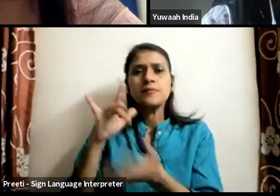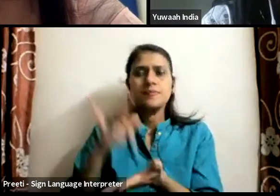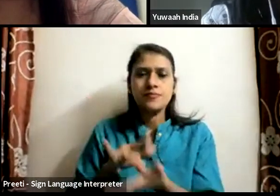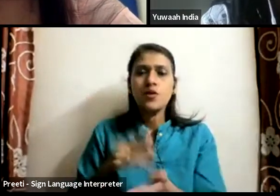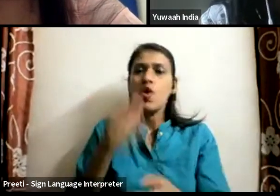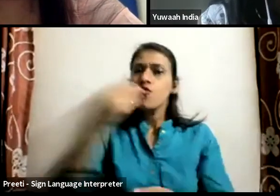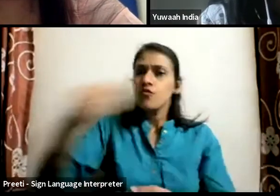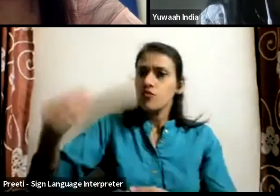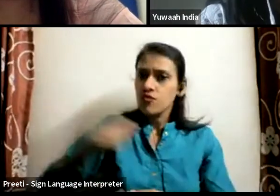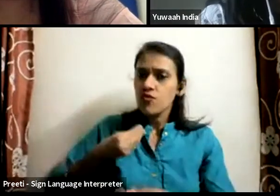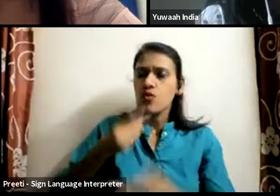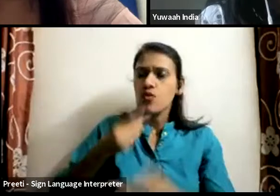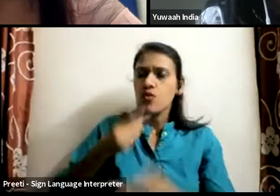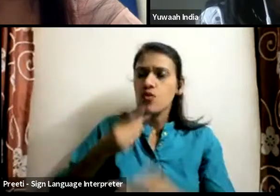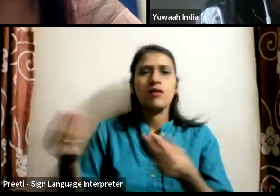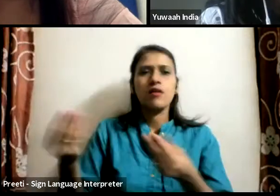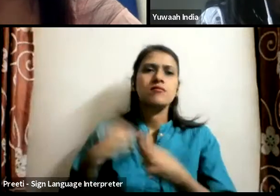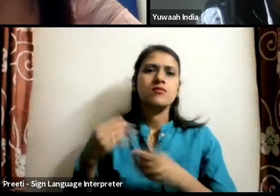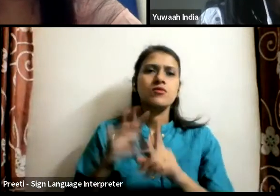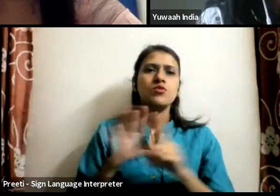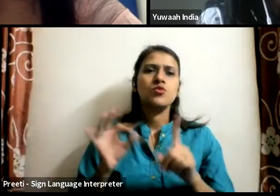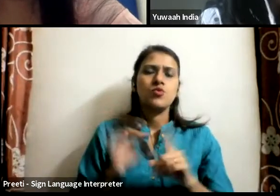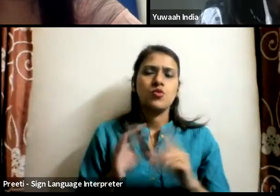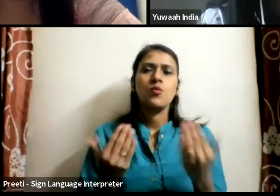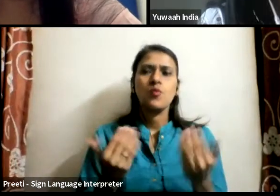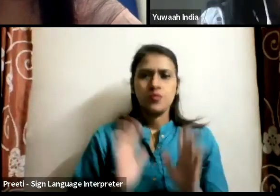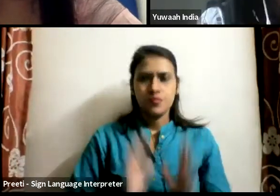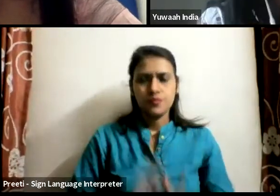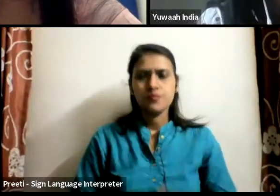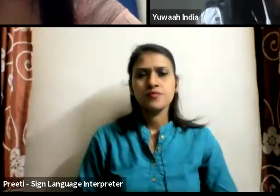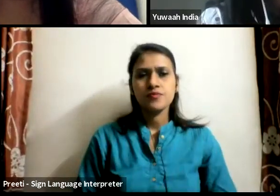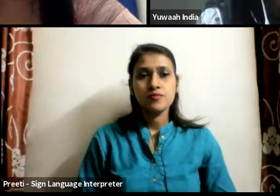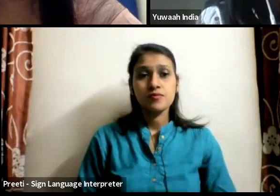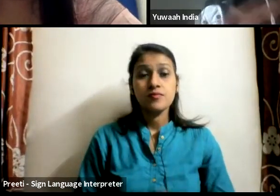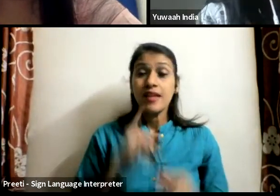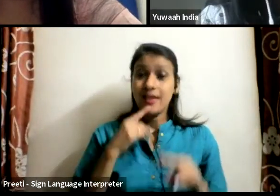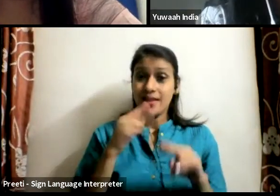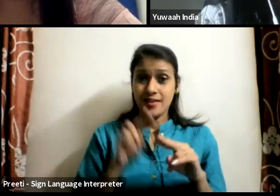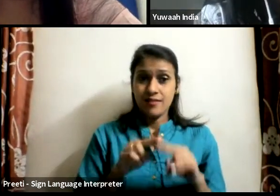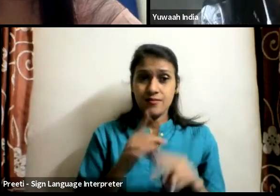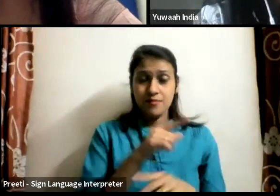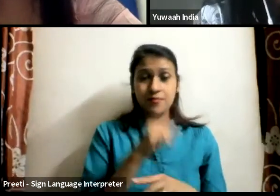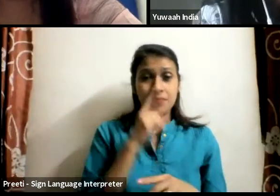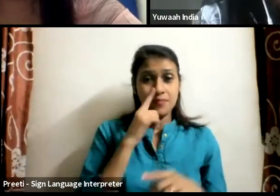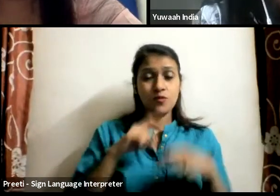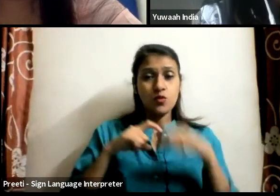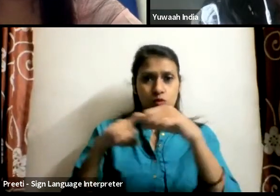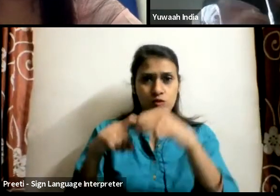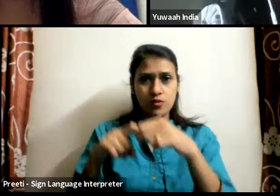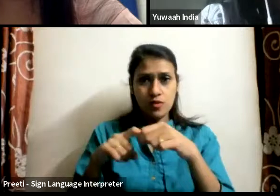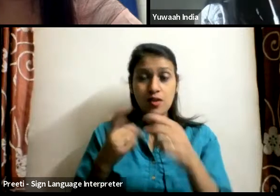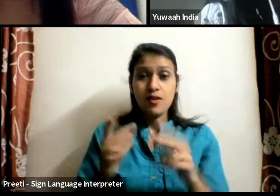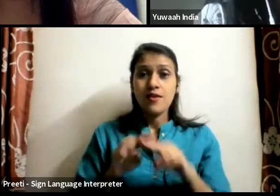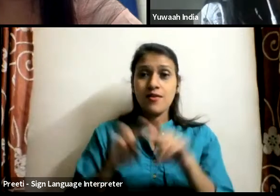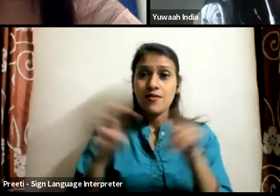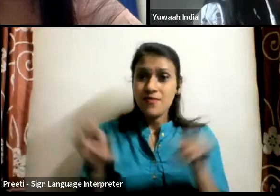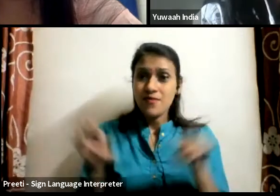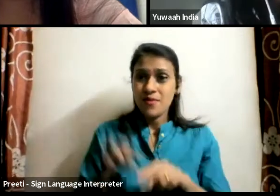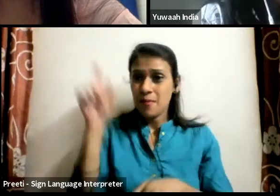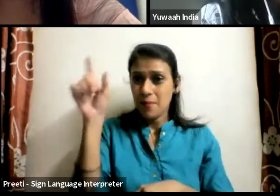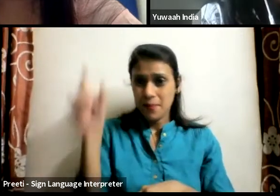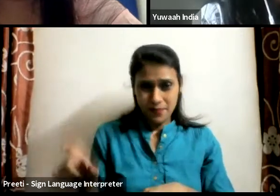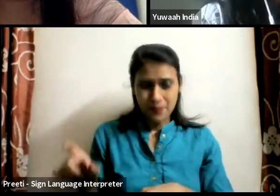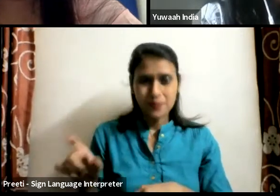ग्रेट, थैंक यू। और अगर हमारे मतलब पूरे परिवार में फॉर एग्जांपल केयरटेकर ही है और वो भी